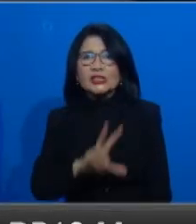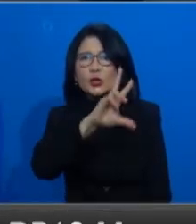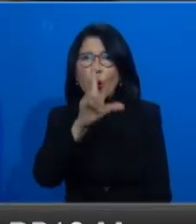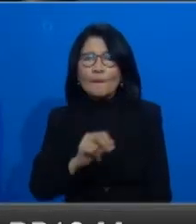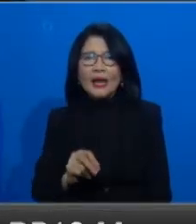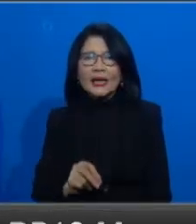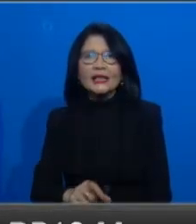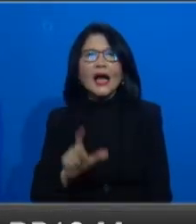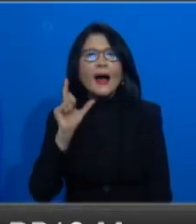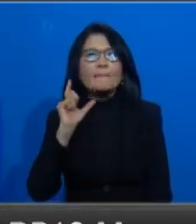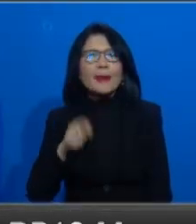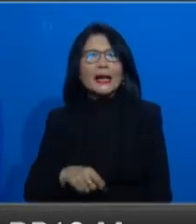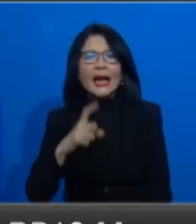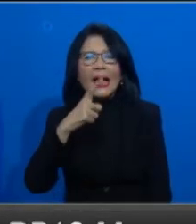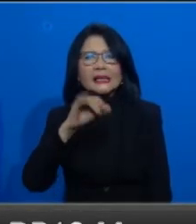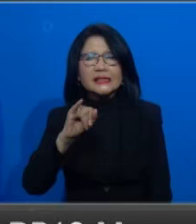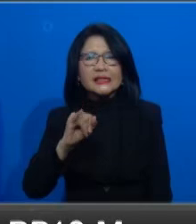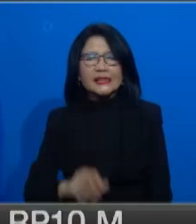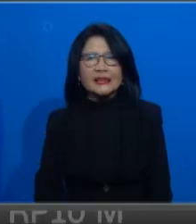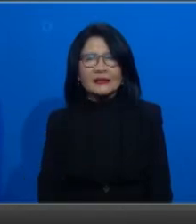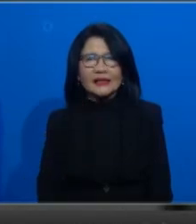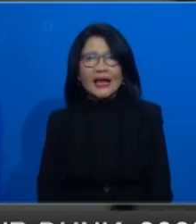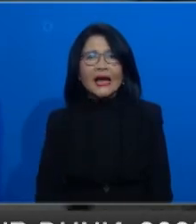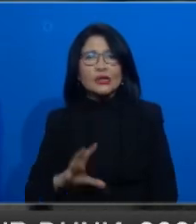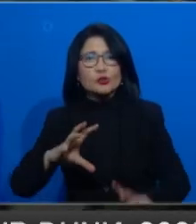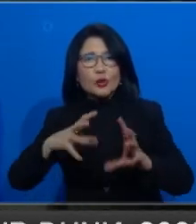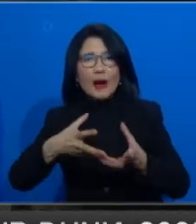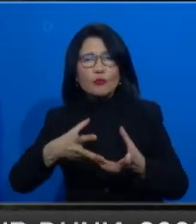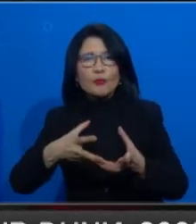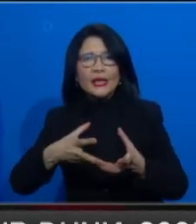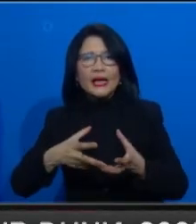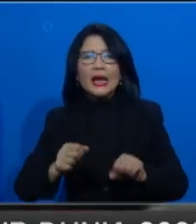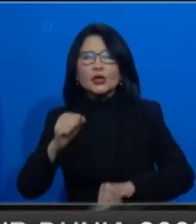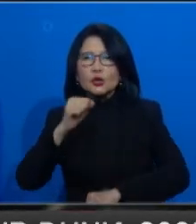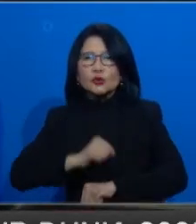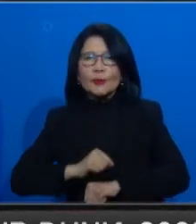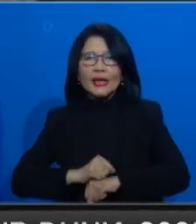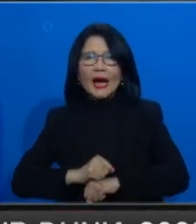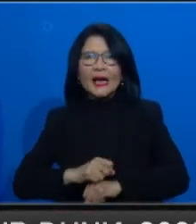yang menggunakan awalan Ci, di antaranya Cangkuang di Sukabumi, Cimalaka di Sumedang, serta